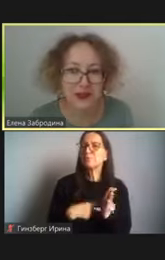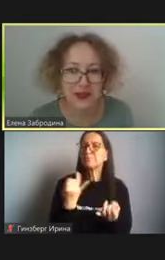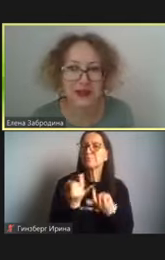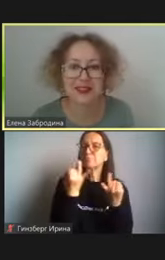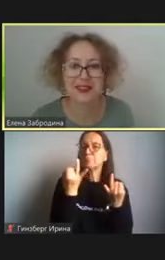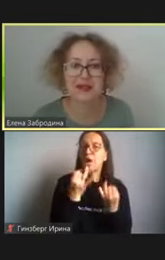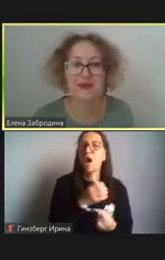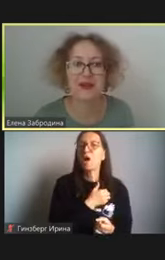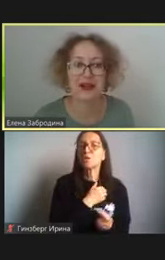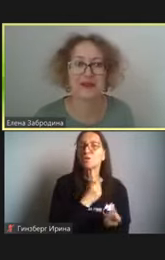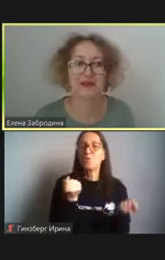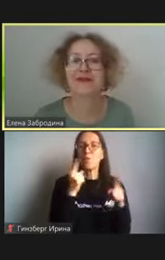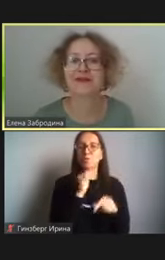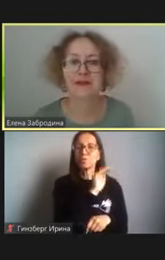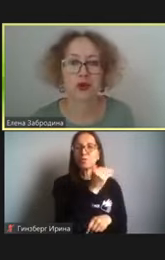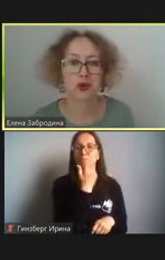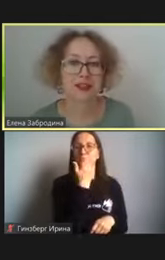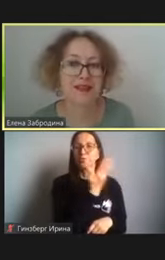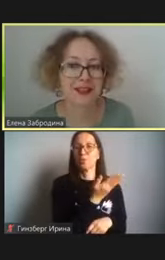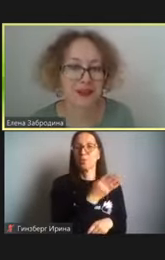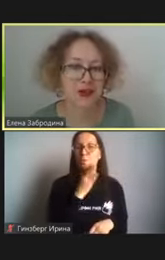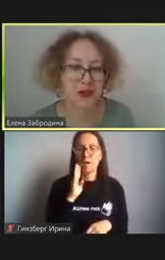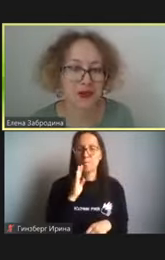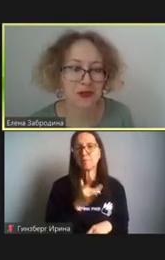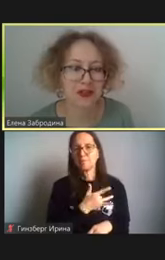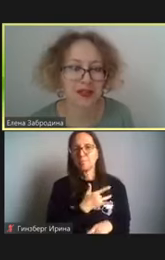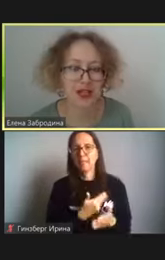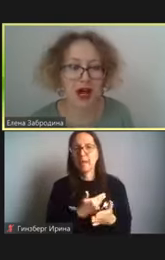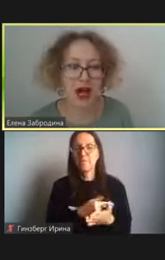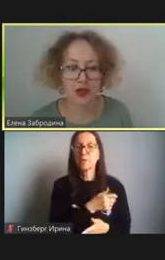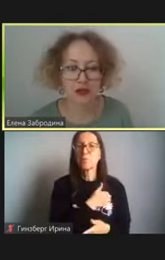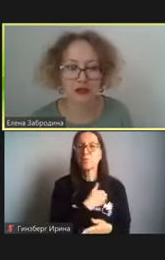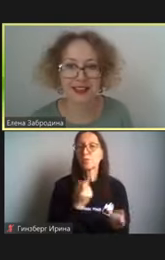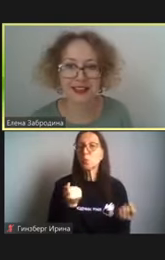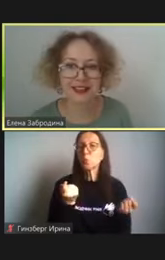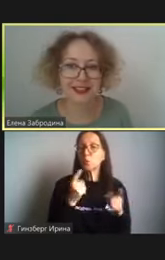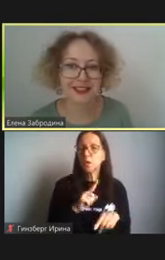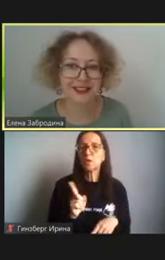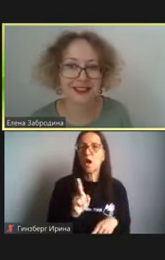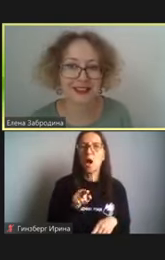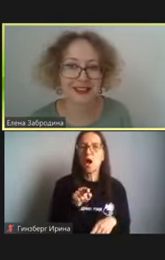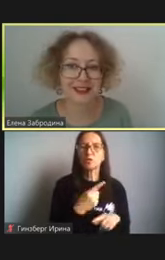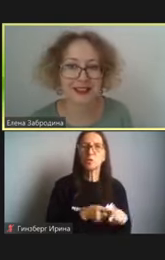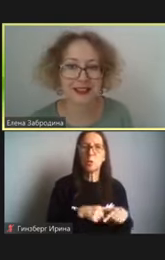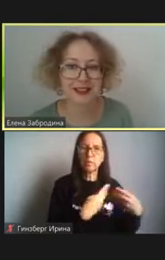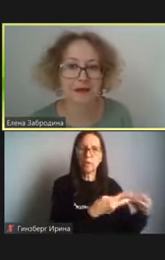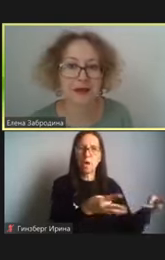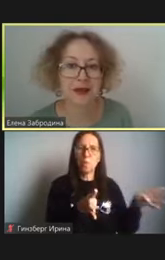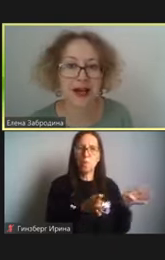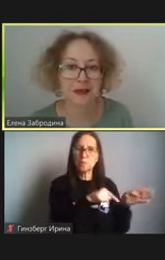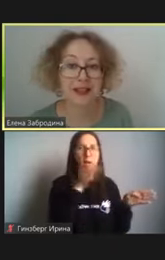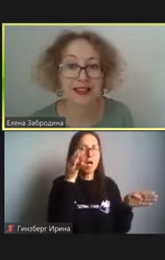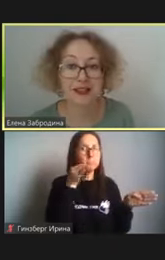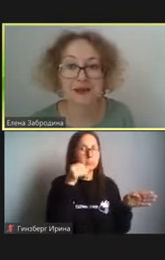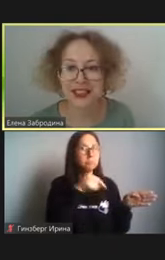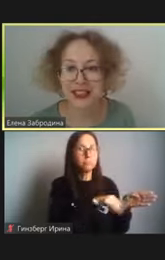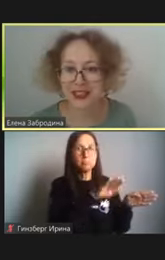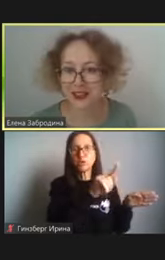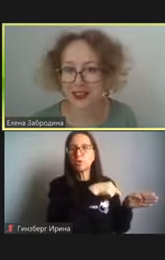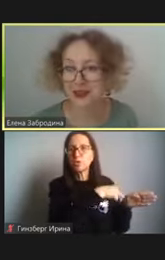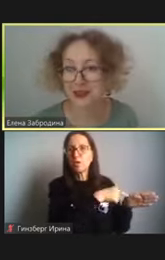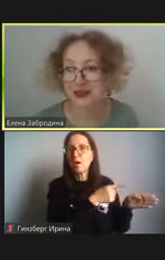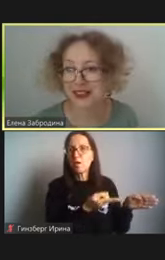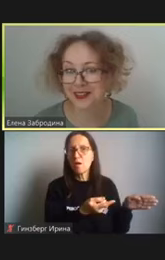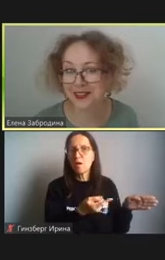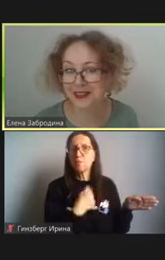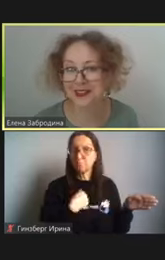он хочет узнать у мамы? Он, наверное, хочет узнать, а что это за корзинка со сладостями, мама? Не мне ли